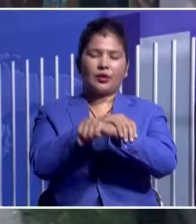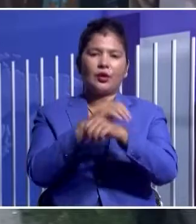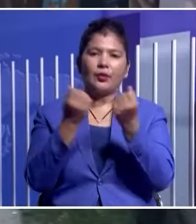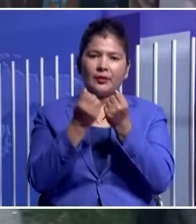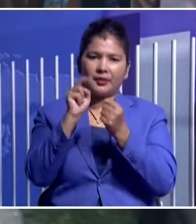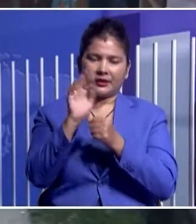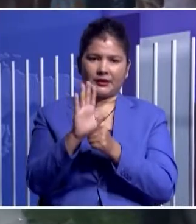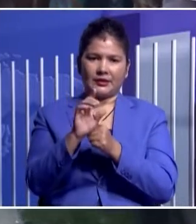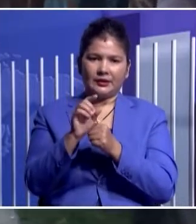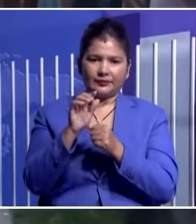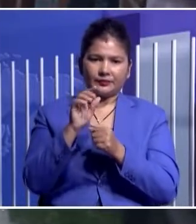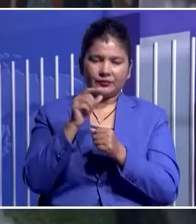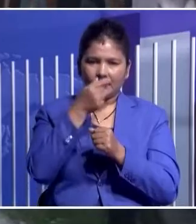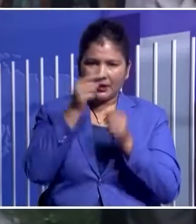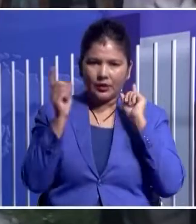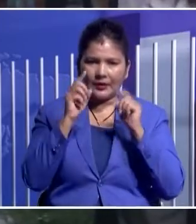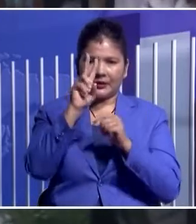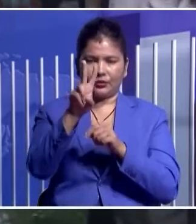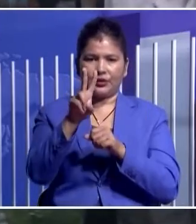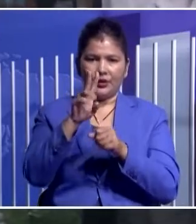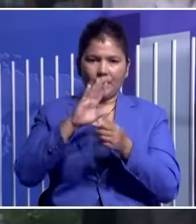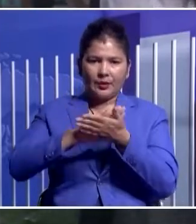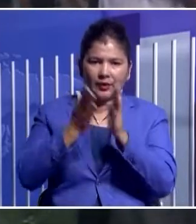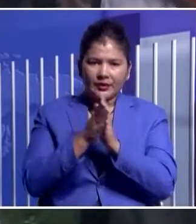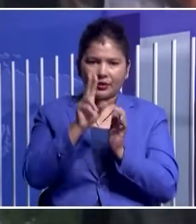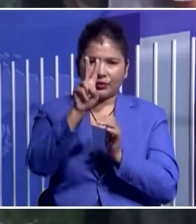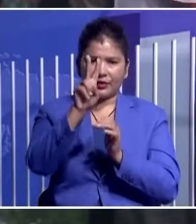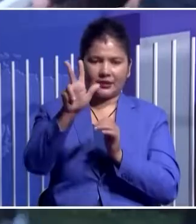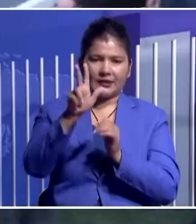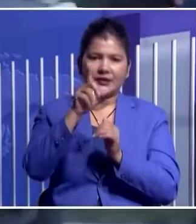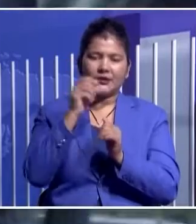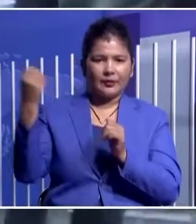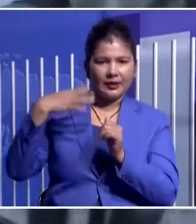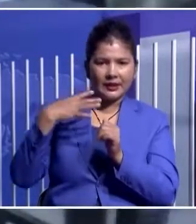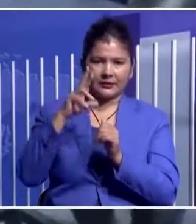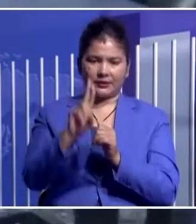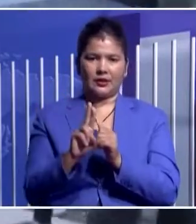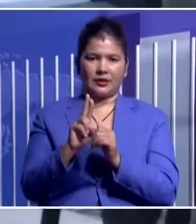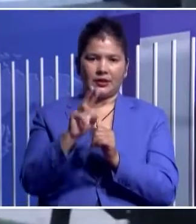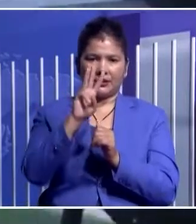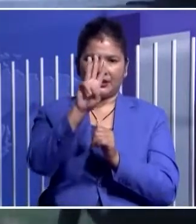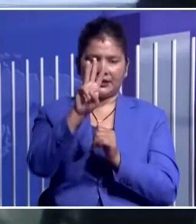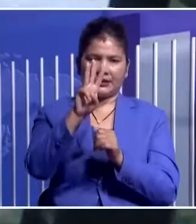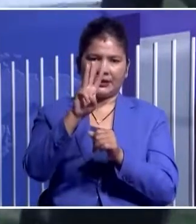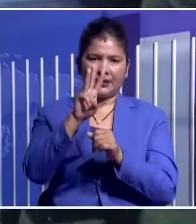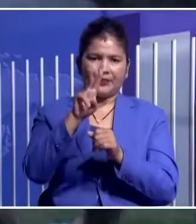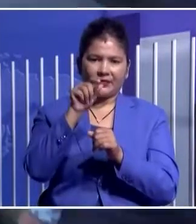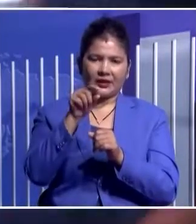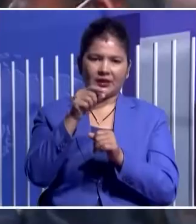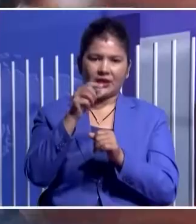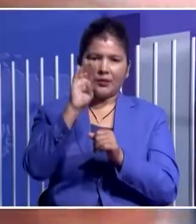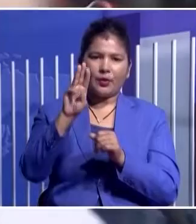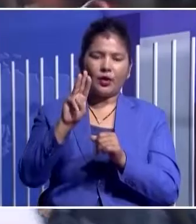पक्राउ पर्नेमा नागार्जुन गाउँपालिका 2 बैतडीका 28 प्रकाश भण्डारी, सोही गाउँपालिका 3 23